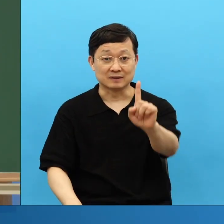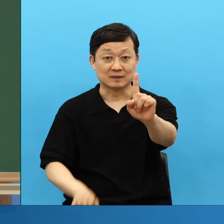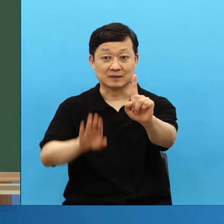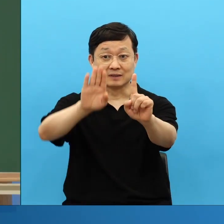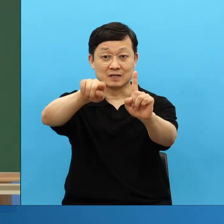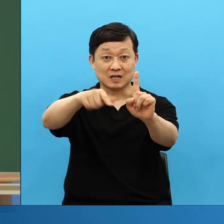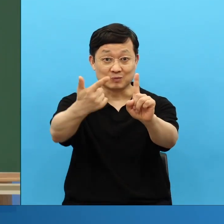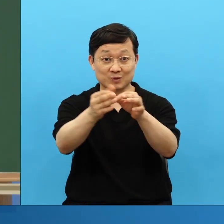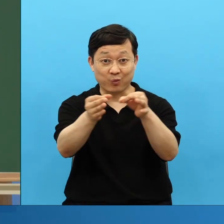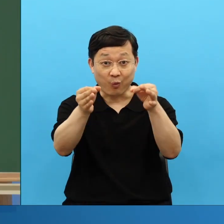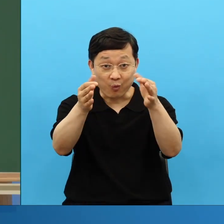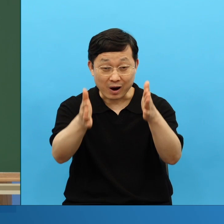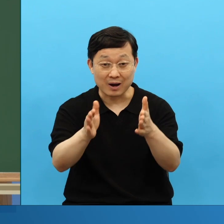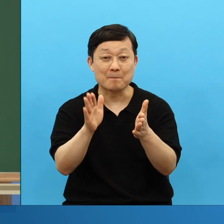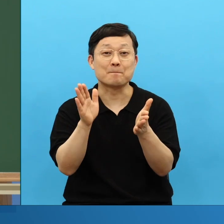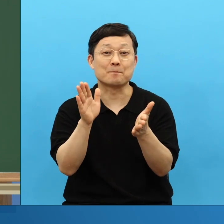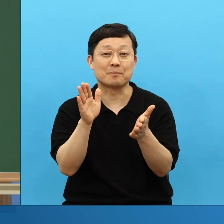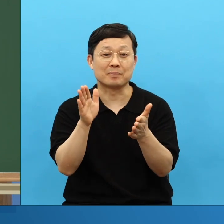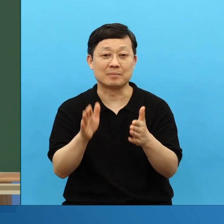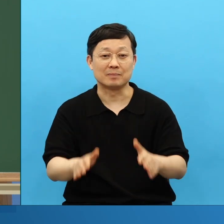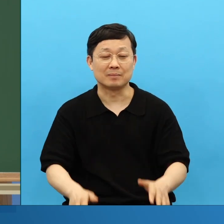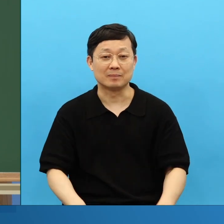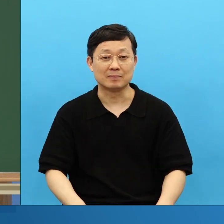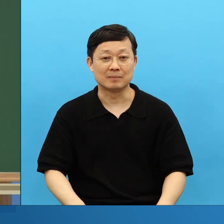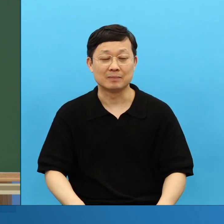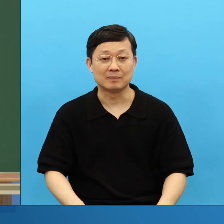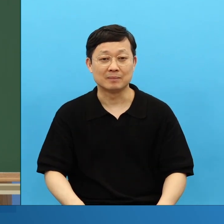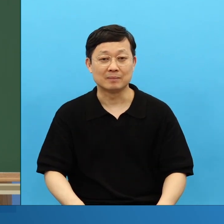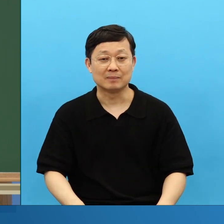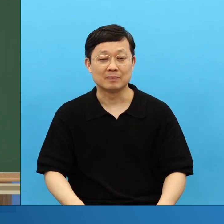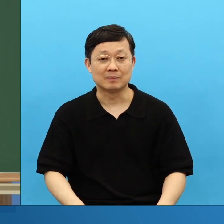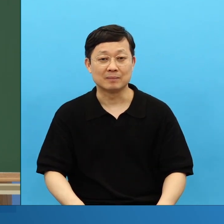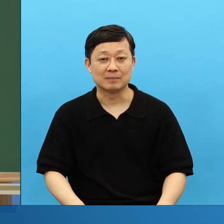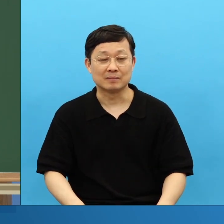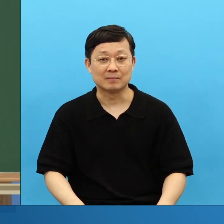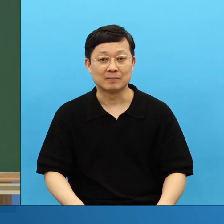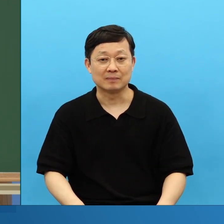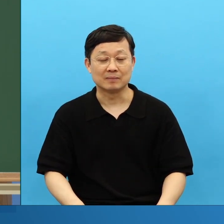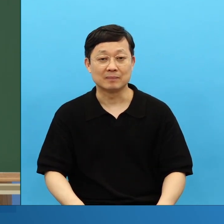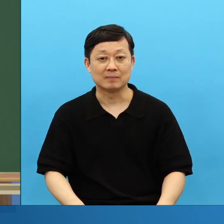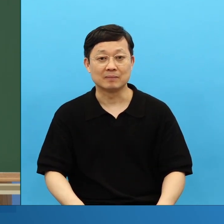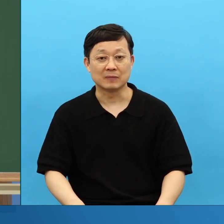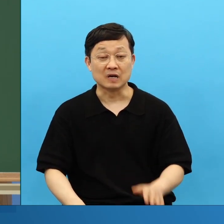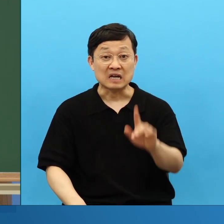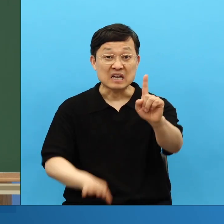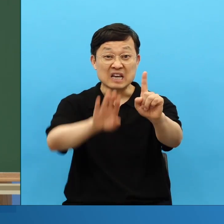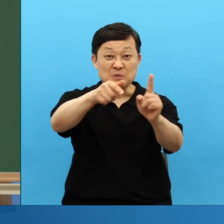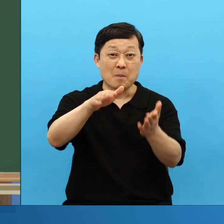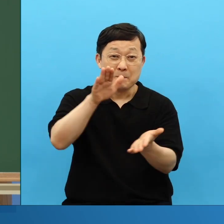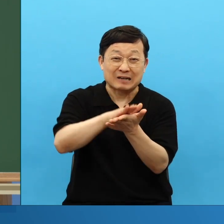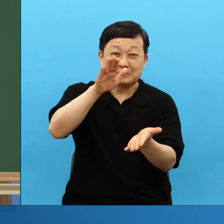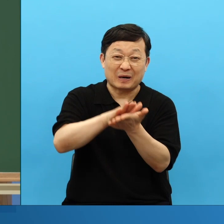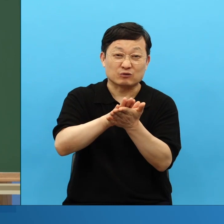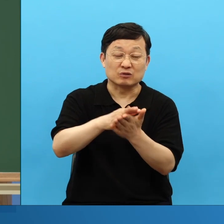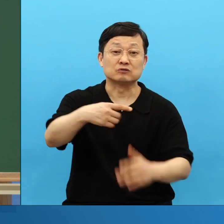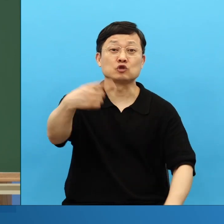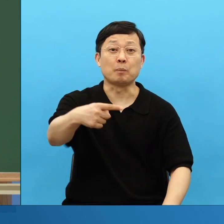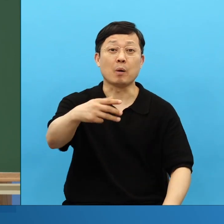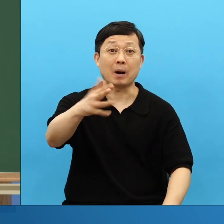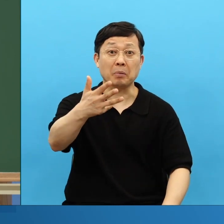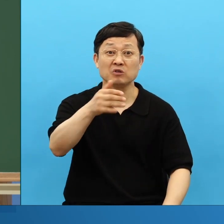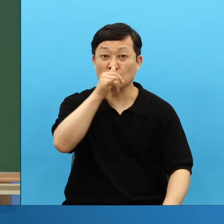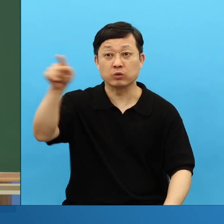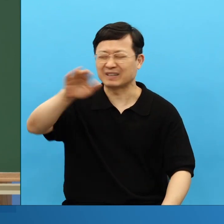동안에 박수를 기록이 800번, 1000번도 있더라고요. 그건 무리고 제가